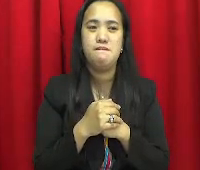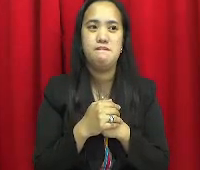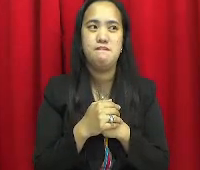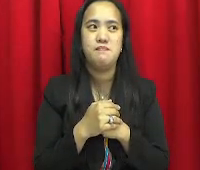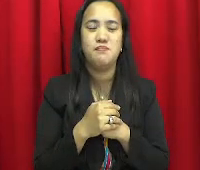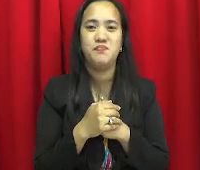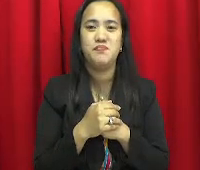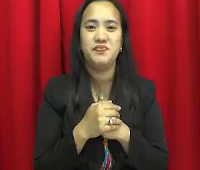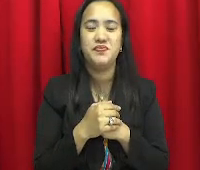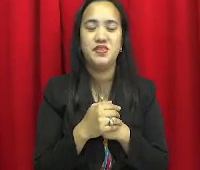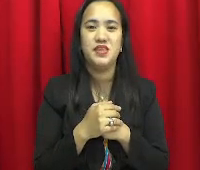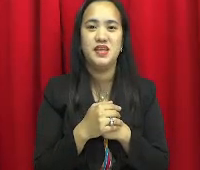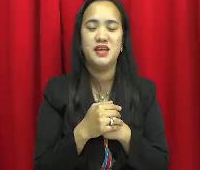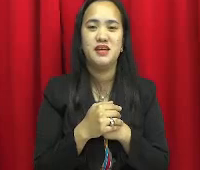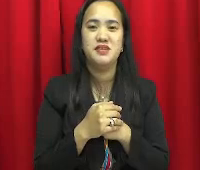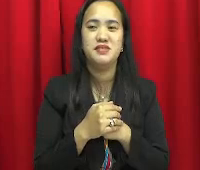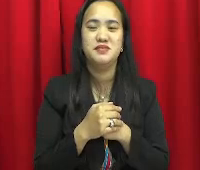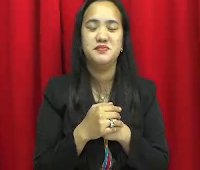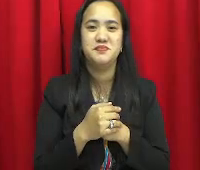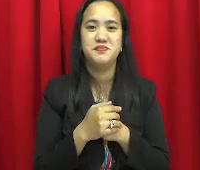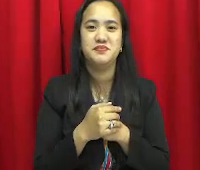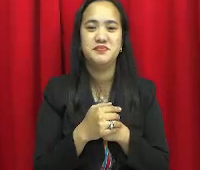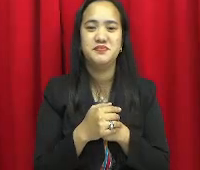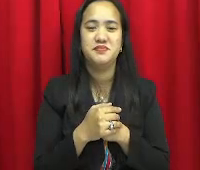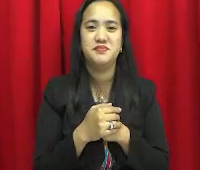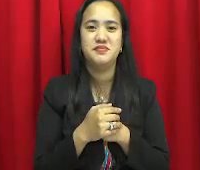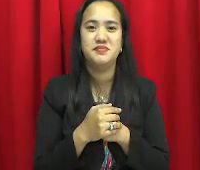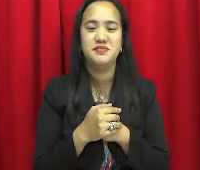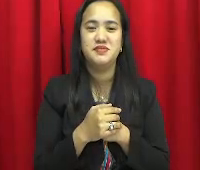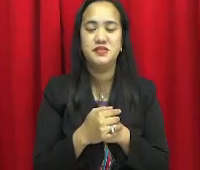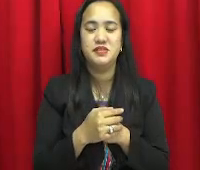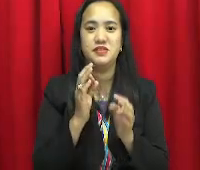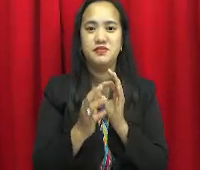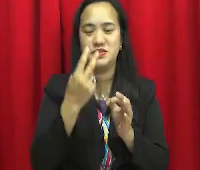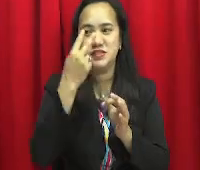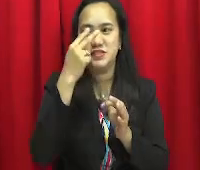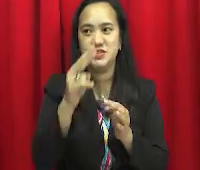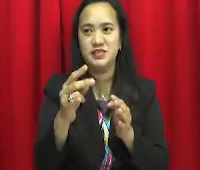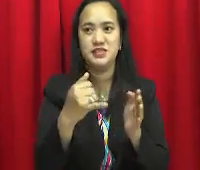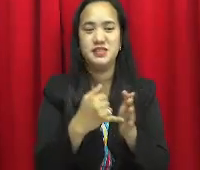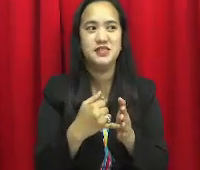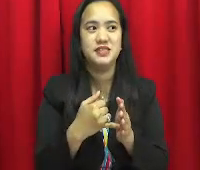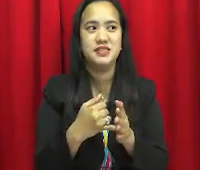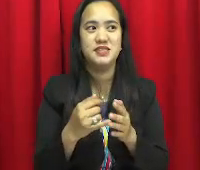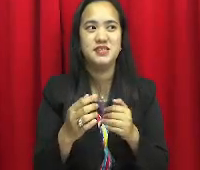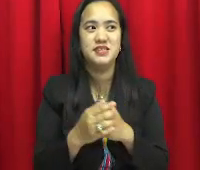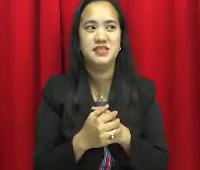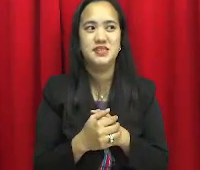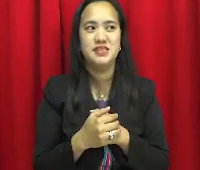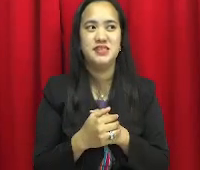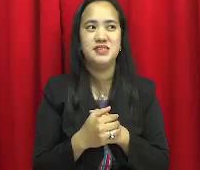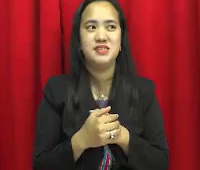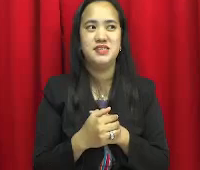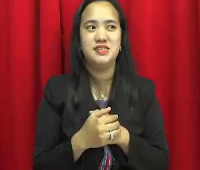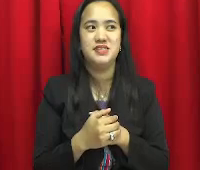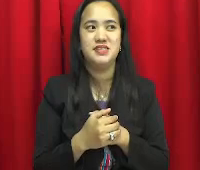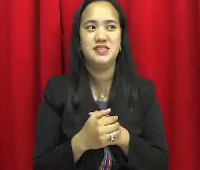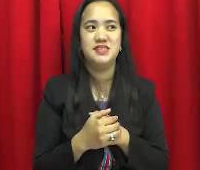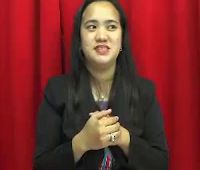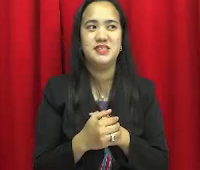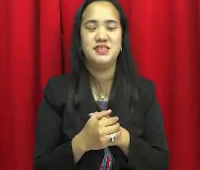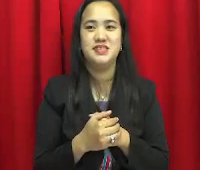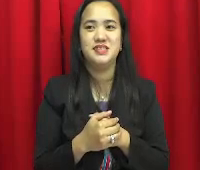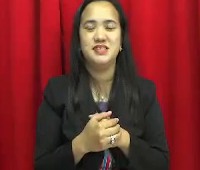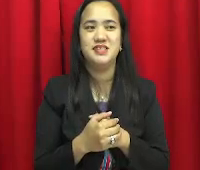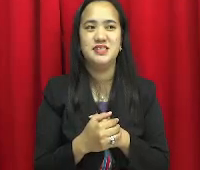Alam mo, kung nakikinig. Kung nakikinig yung aking ano, yung aking critic. Sabi ko na mali.